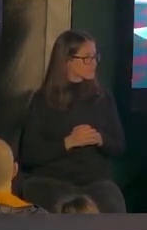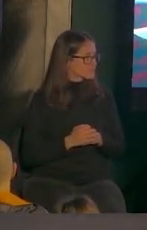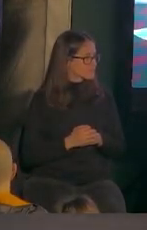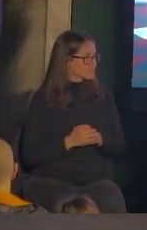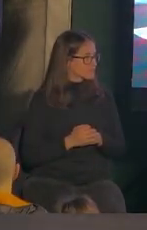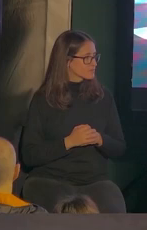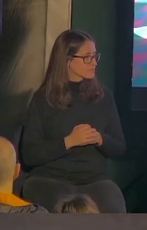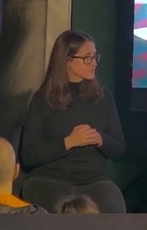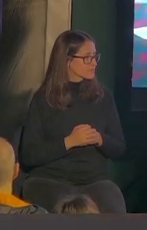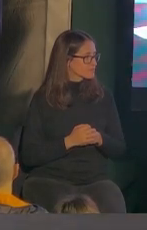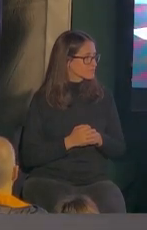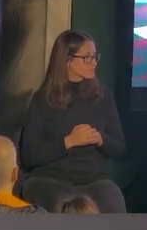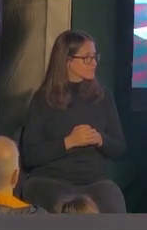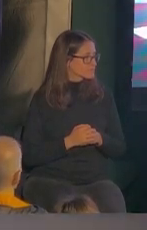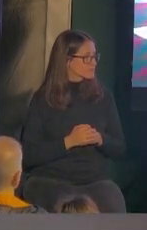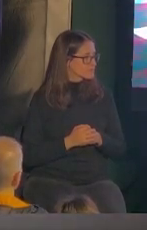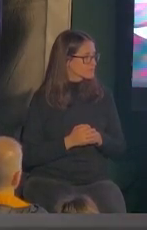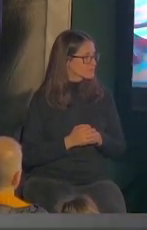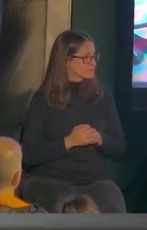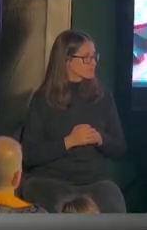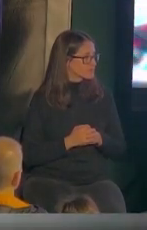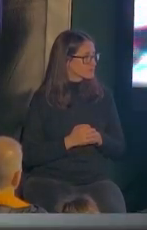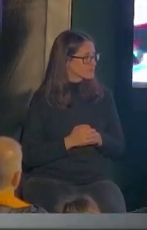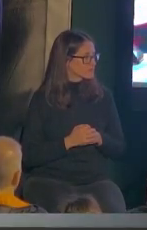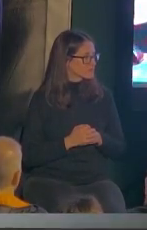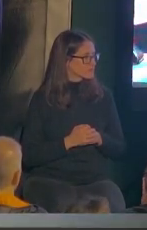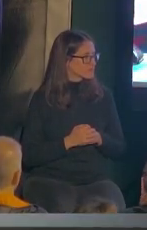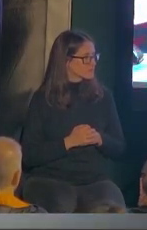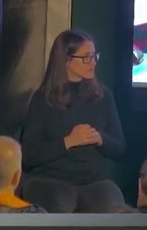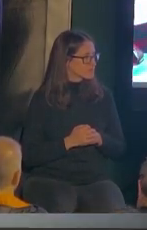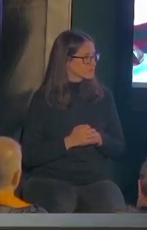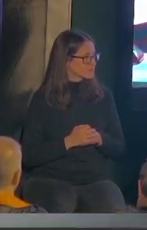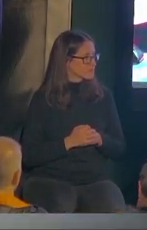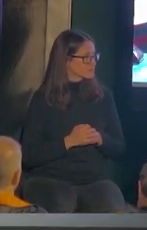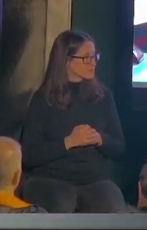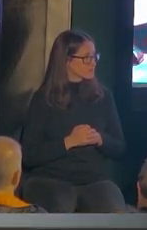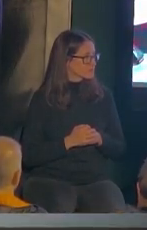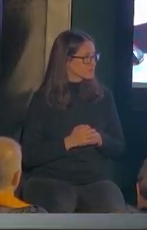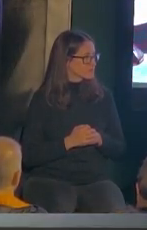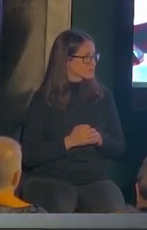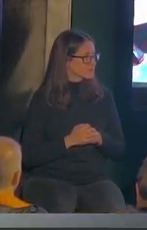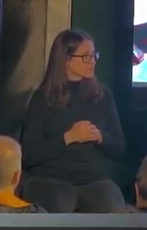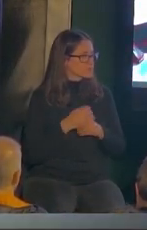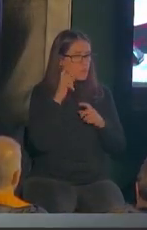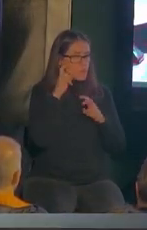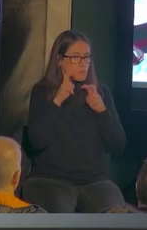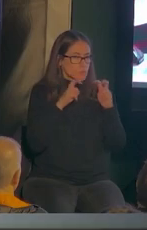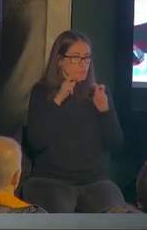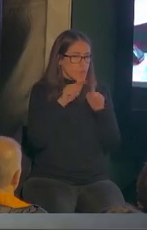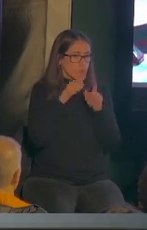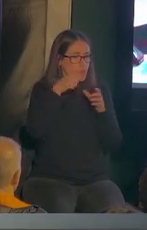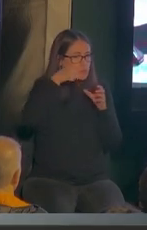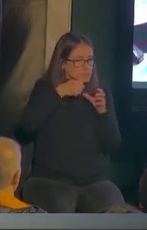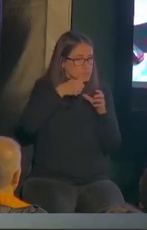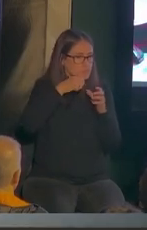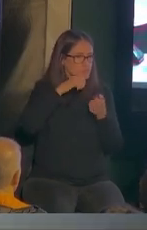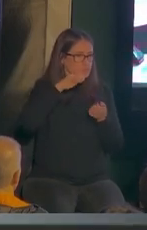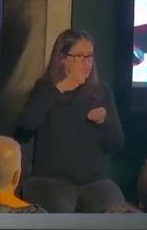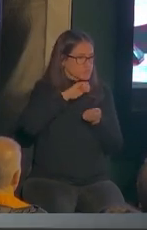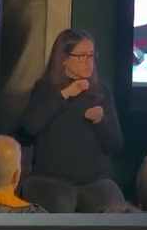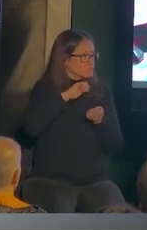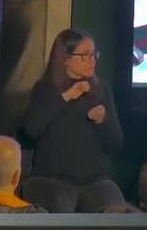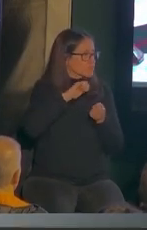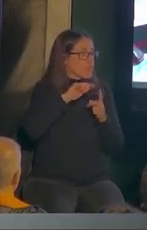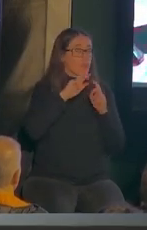Així el veig jo. I amb ajuda, el que fem és pressionar una mica i ja està. Ara el que faríem és